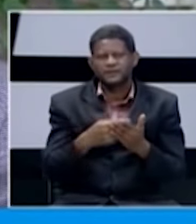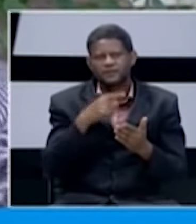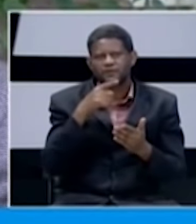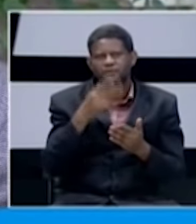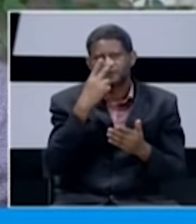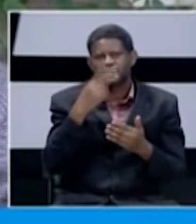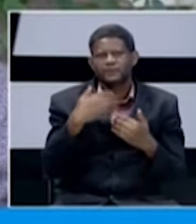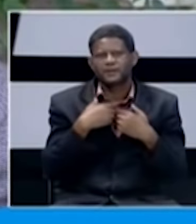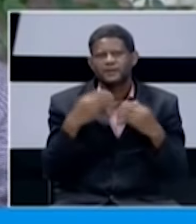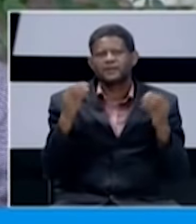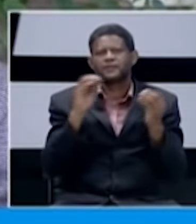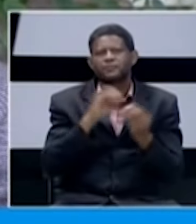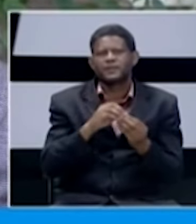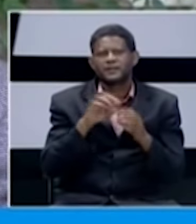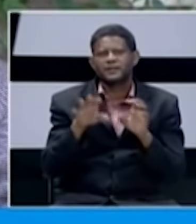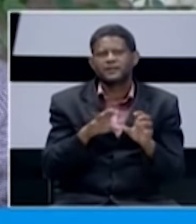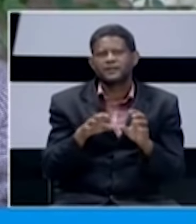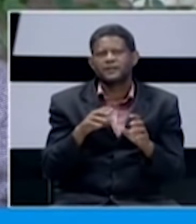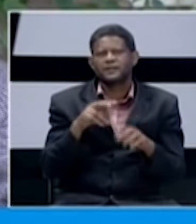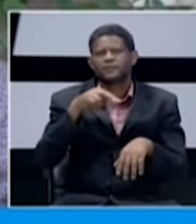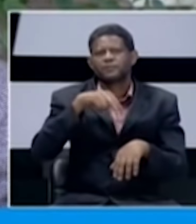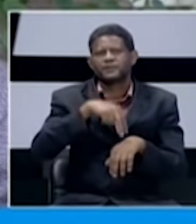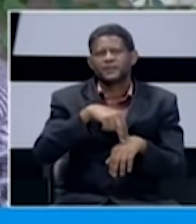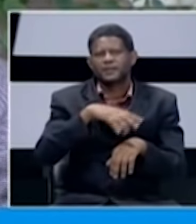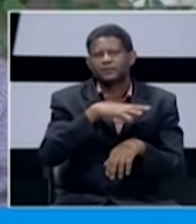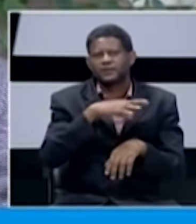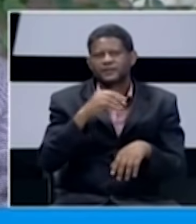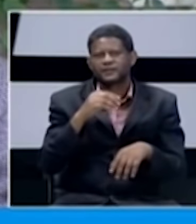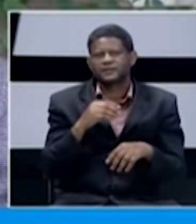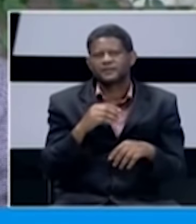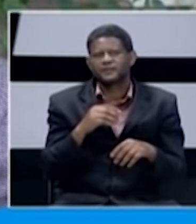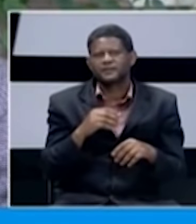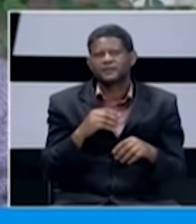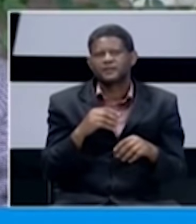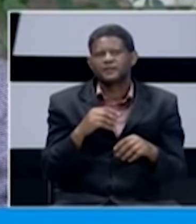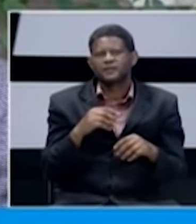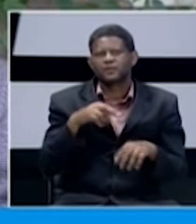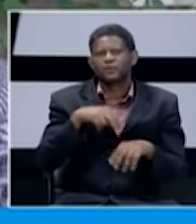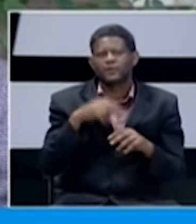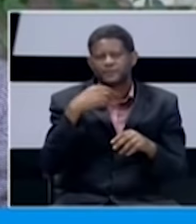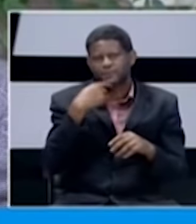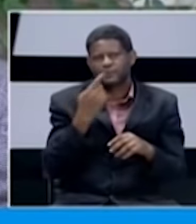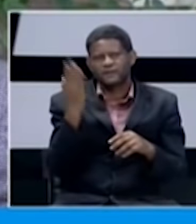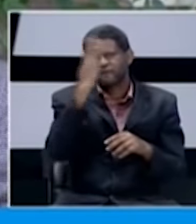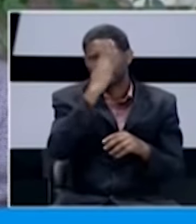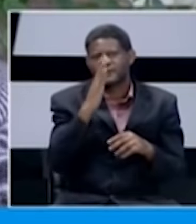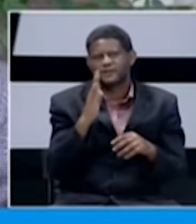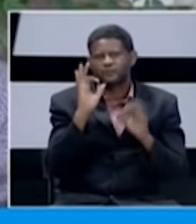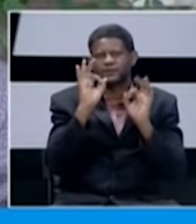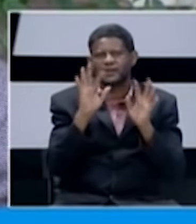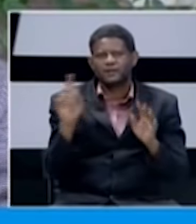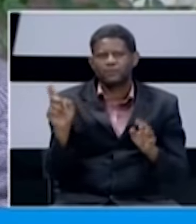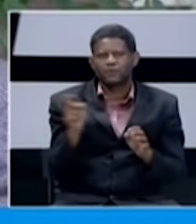ክትሪኦም ከለካ ድምር ኣቢልካ መትከላውነት መርገፂ ዝበሃል ፈፂሙ ዘየሎ